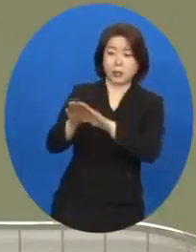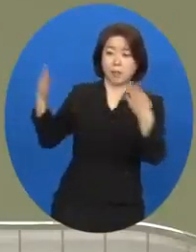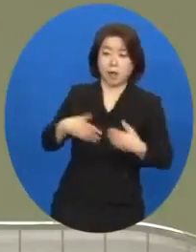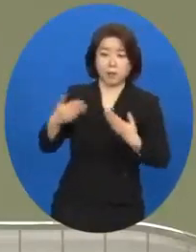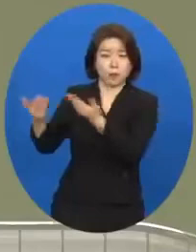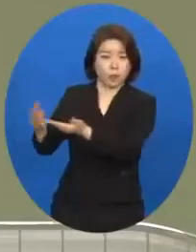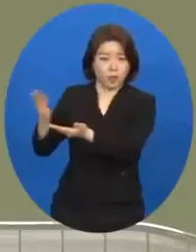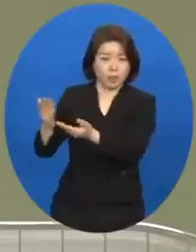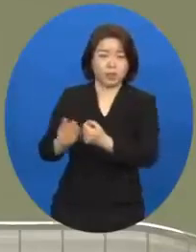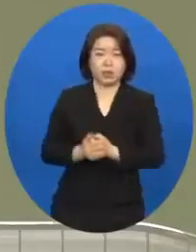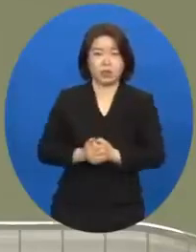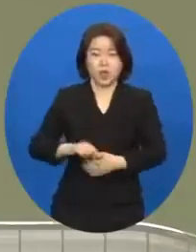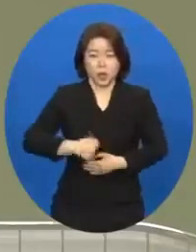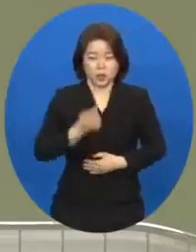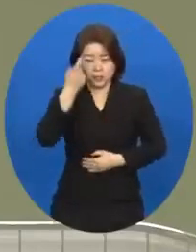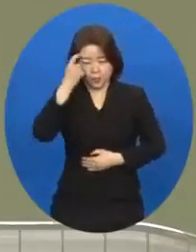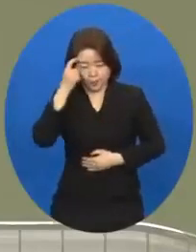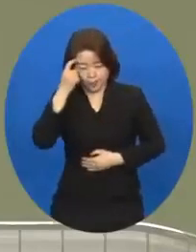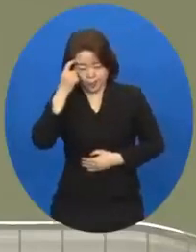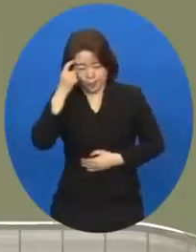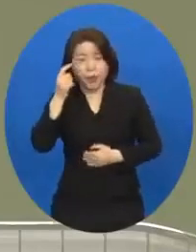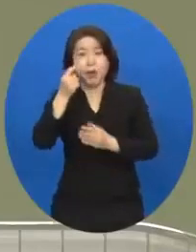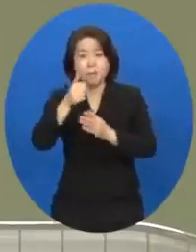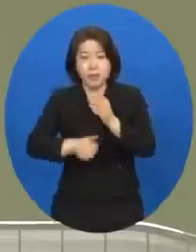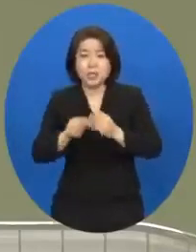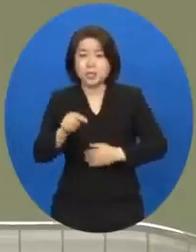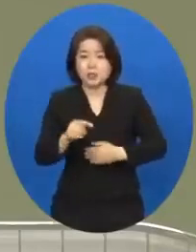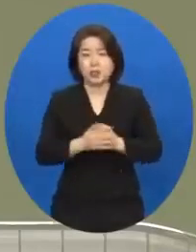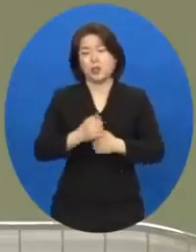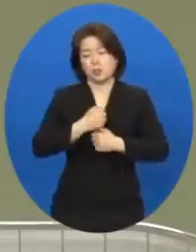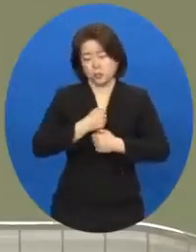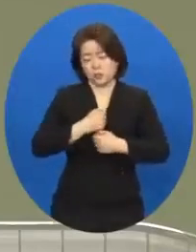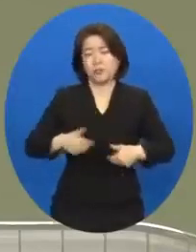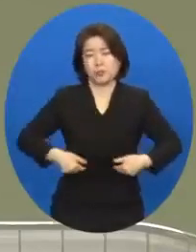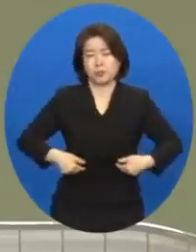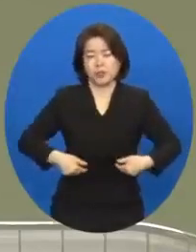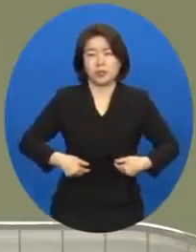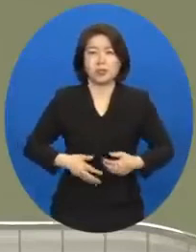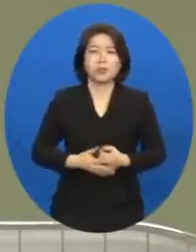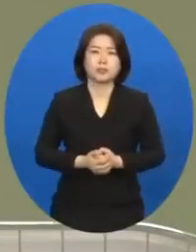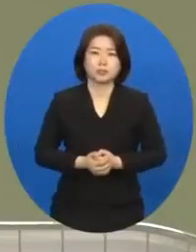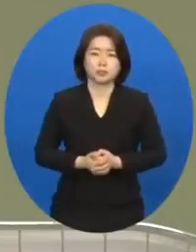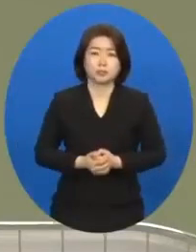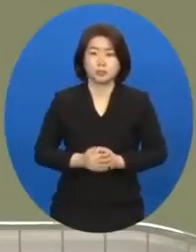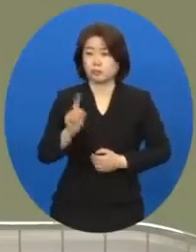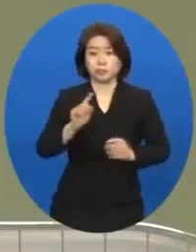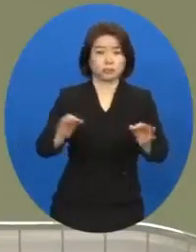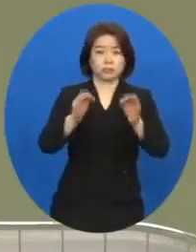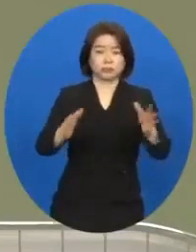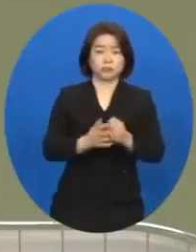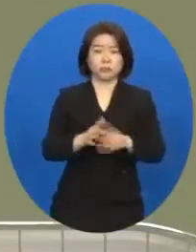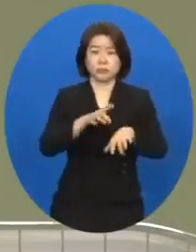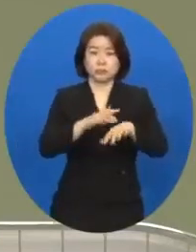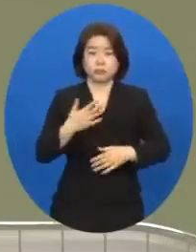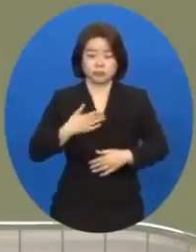여러분, 혼자서 골똘히 어떤 생각에 빠지는 것을 조심해야 합니다. 어느 순간에